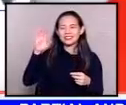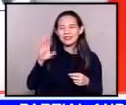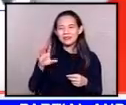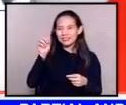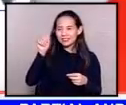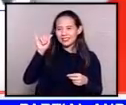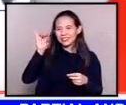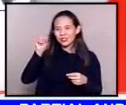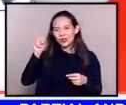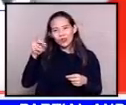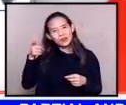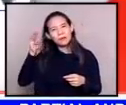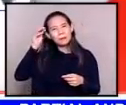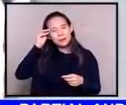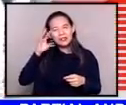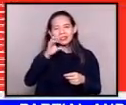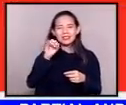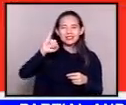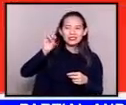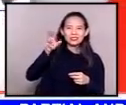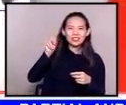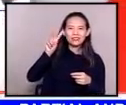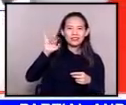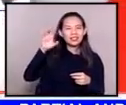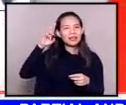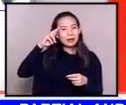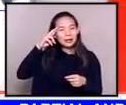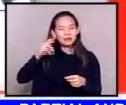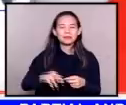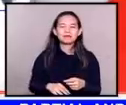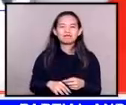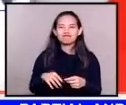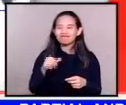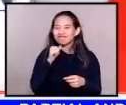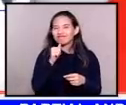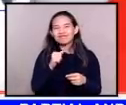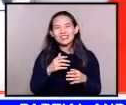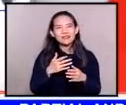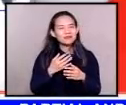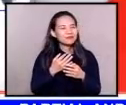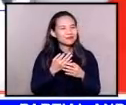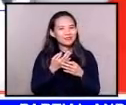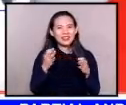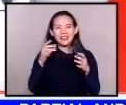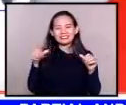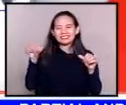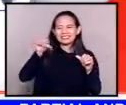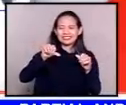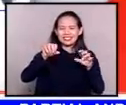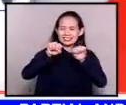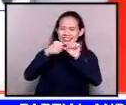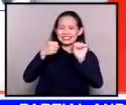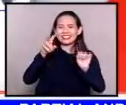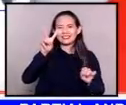Maliksi at si John Vic Remulla. Ito si John Vic Remulla, hindi rin siya nakaligtas ha, sa palyadong VCM o vote